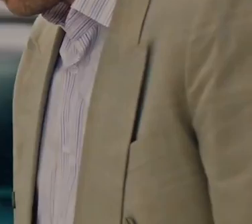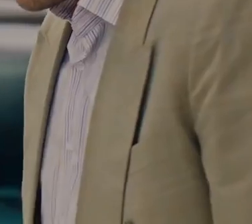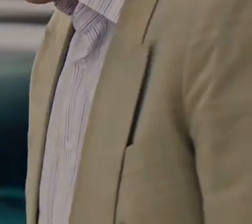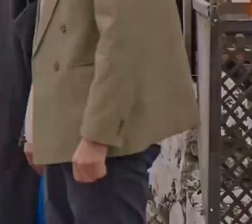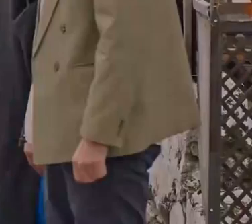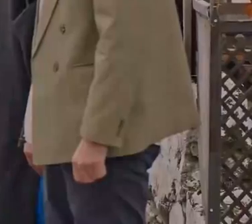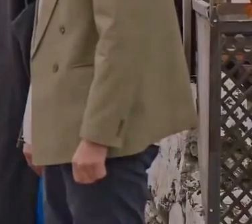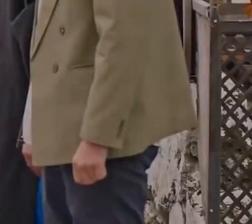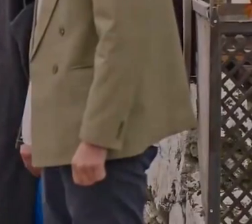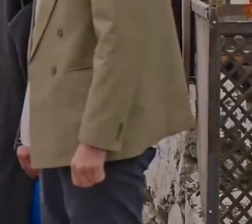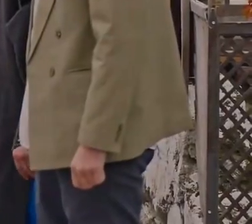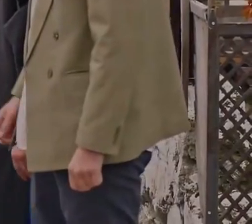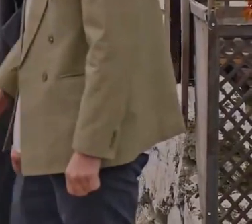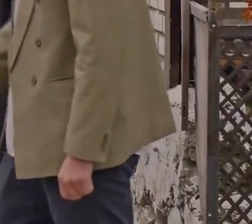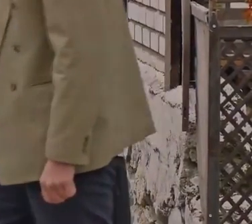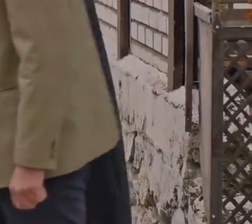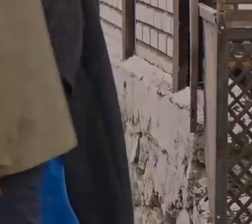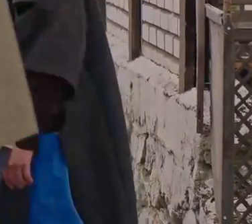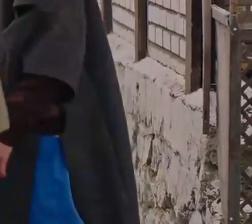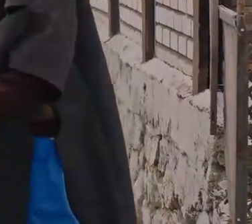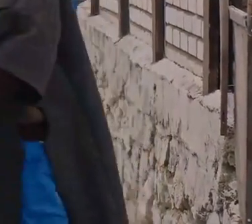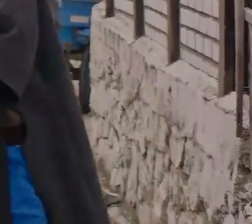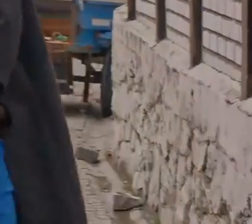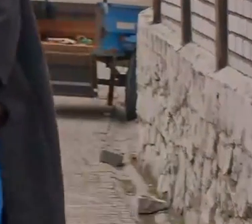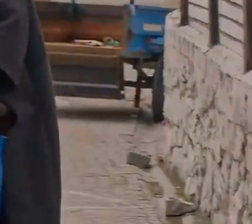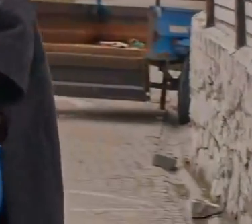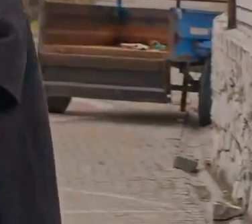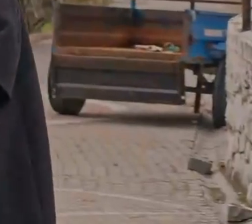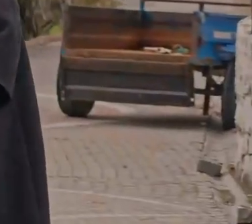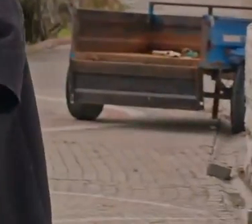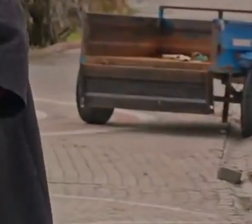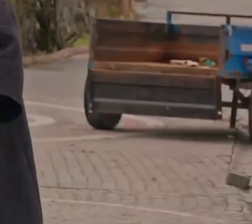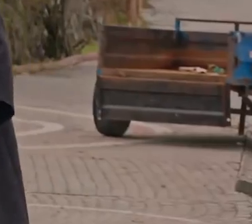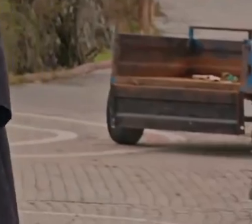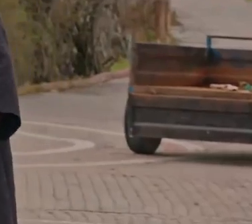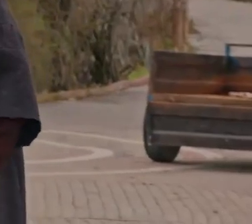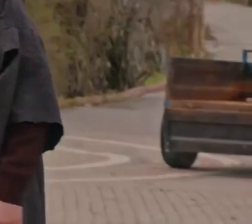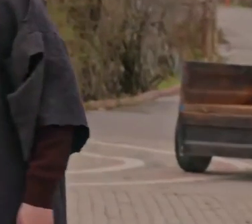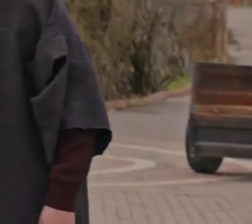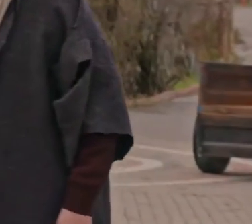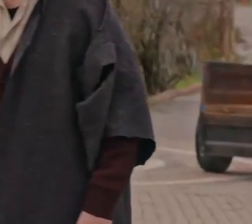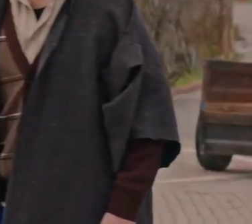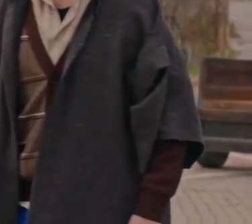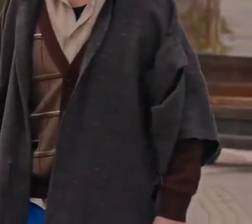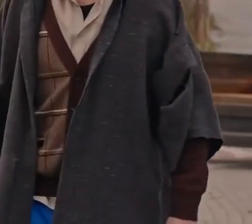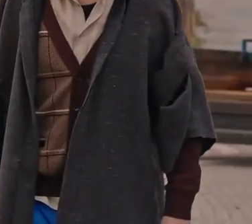İsmail'in kullandığı cip önlerinden geçerken Fatih bir dakika gibisinden el etti ama basıp gittiler.